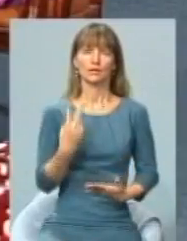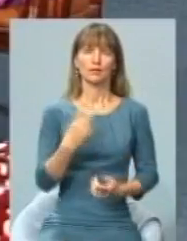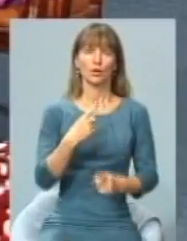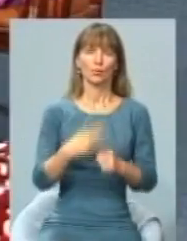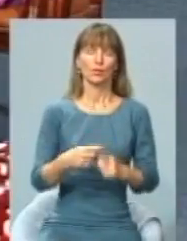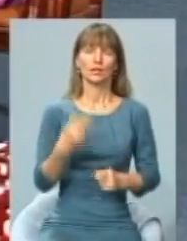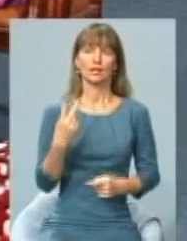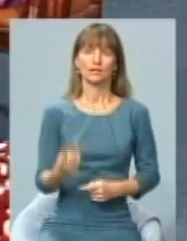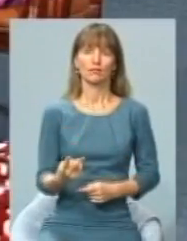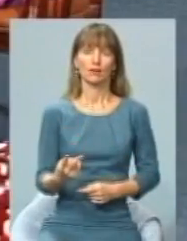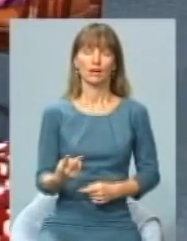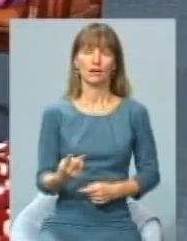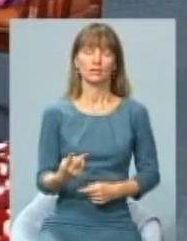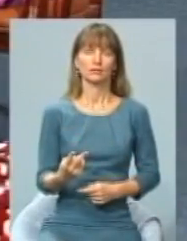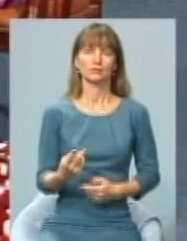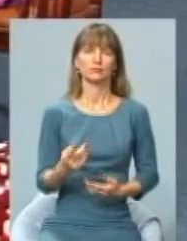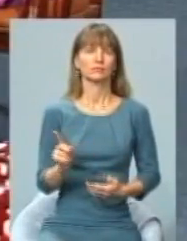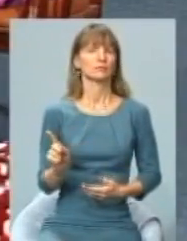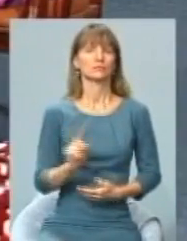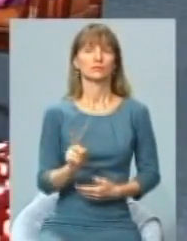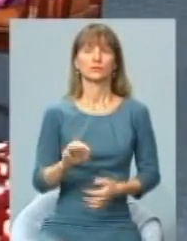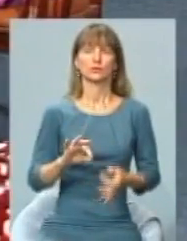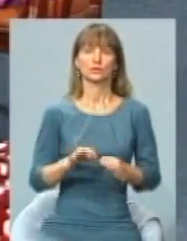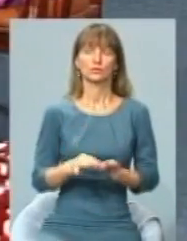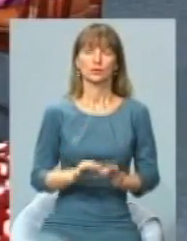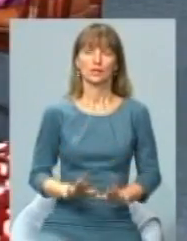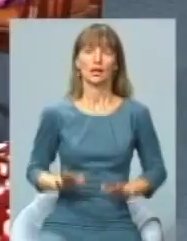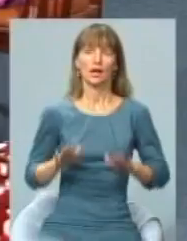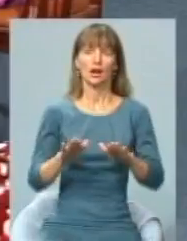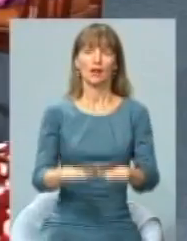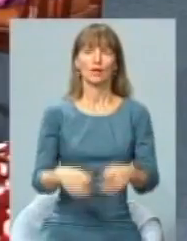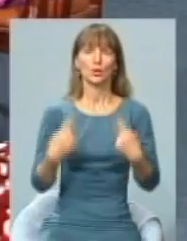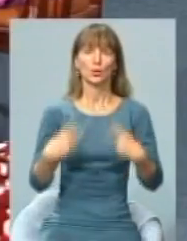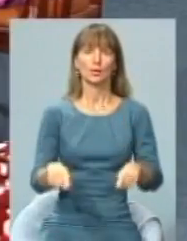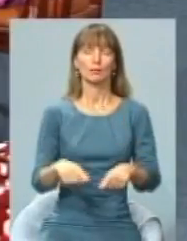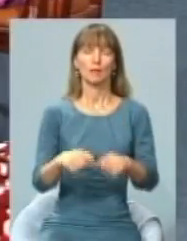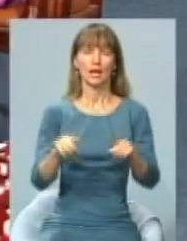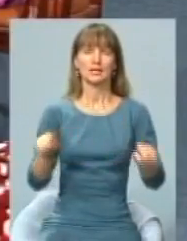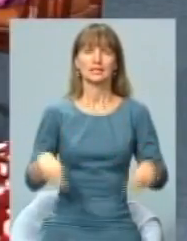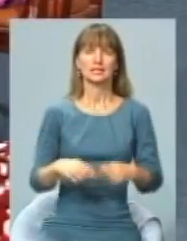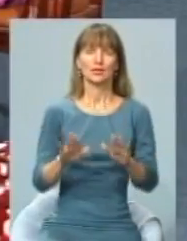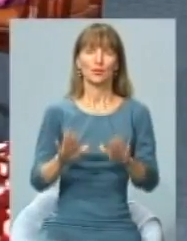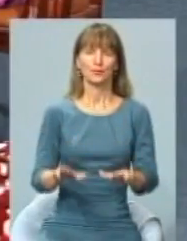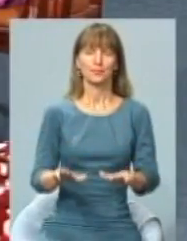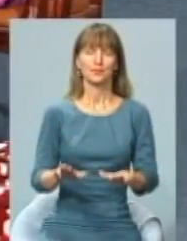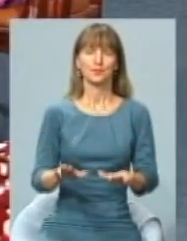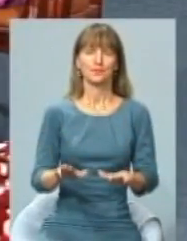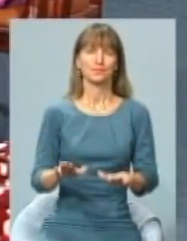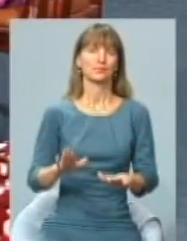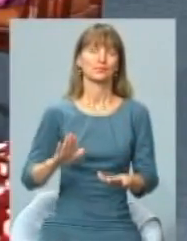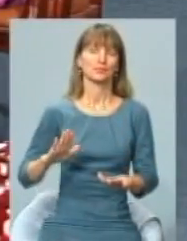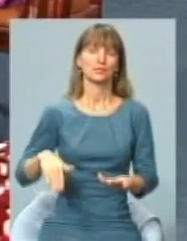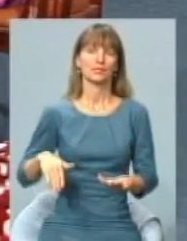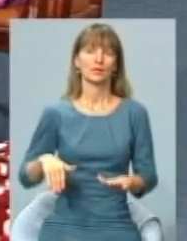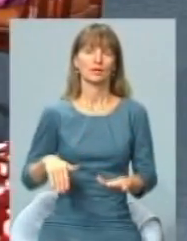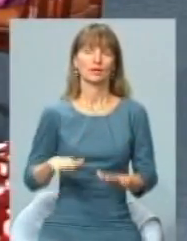2 равно 4, ну там что-то сложнее. Накрываем другим листом, держим, потом